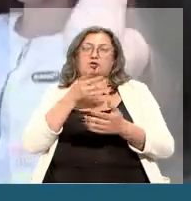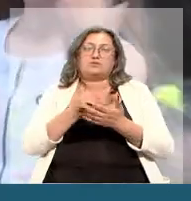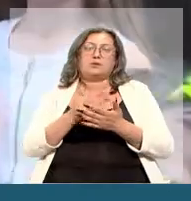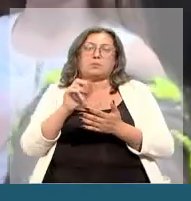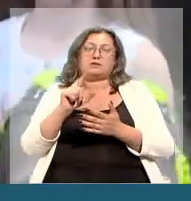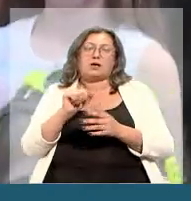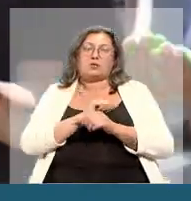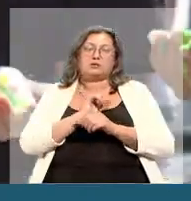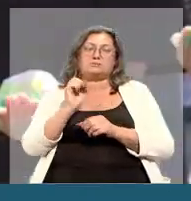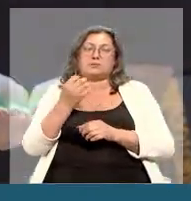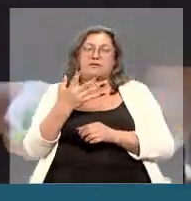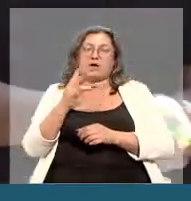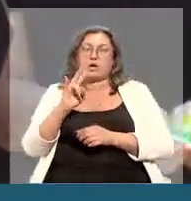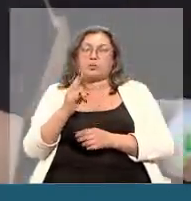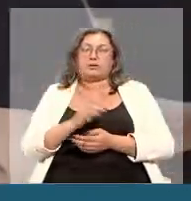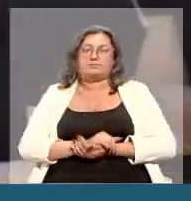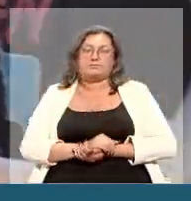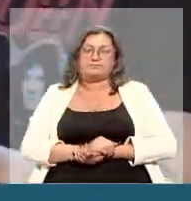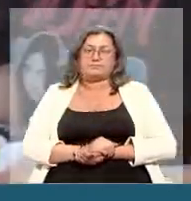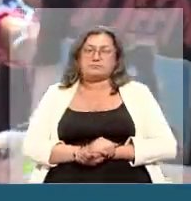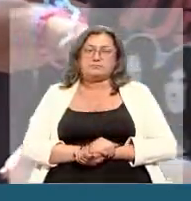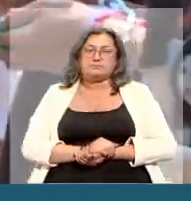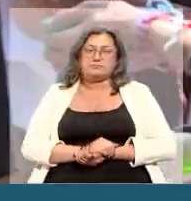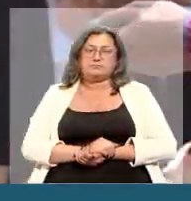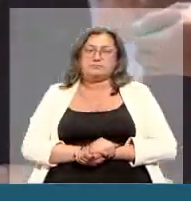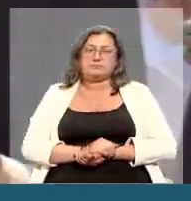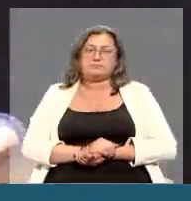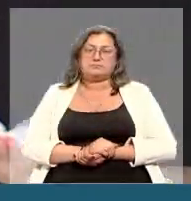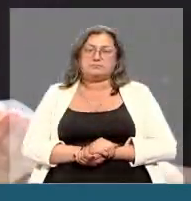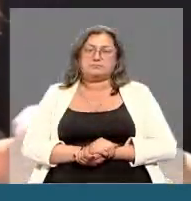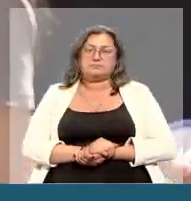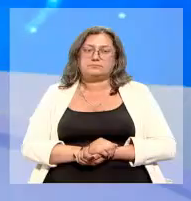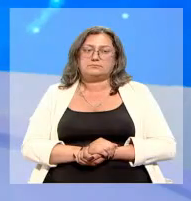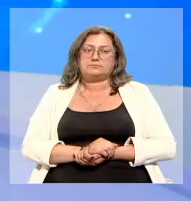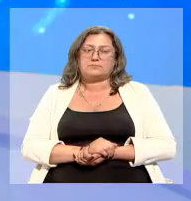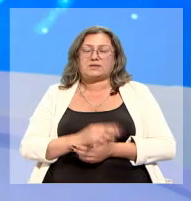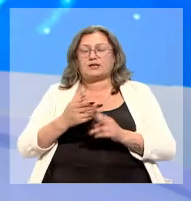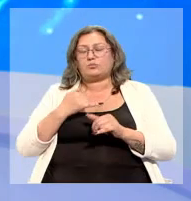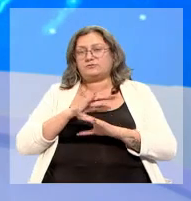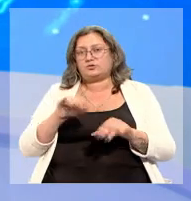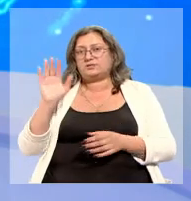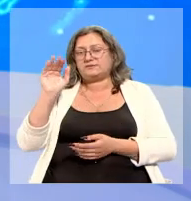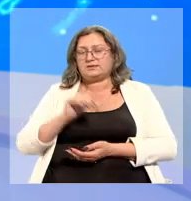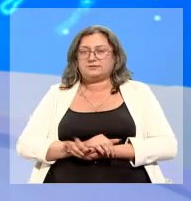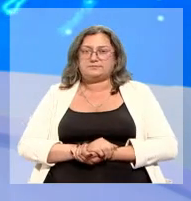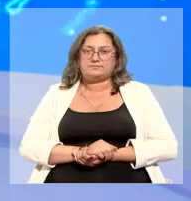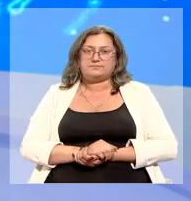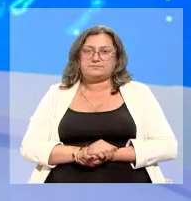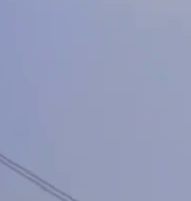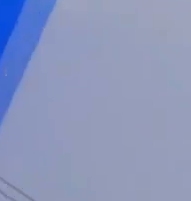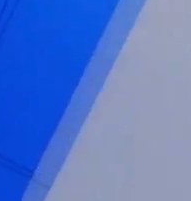собственных базах отдыха с 15 июня. Алмажана Макельдинова, Родион Бабич, телеканал «Кустанай». На этом у меня все. До свидания.